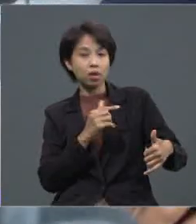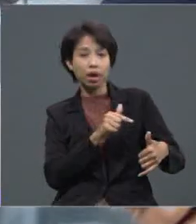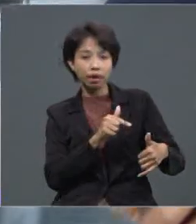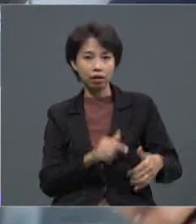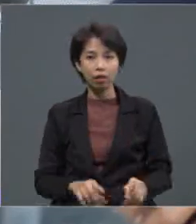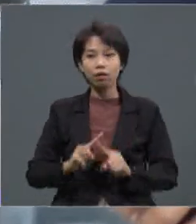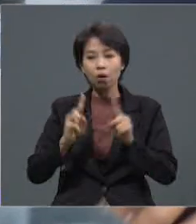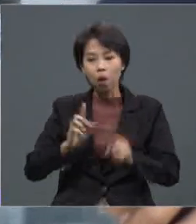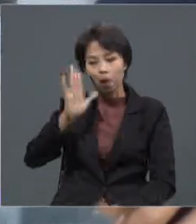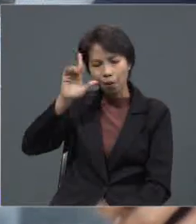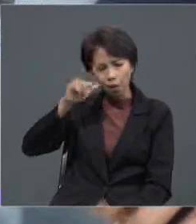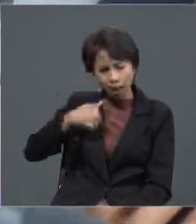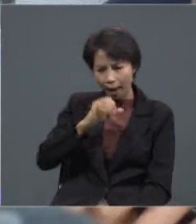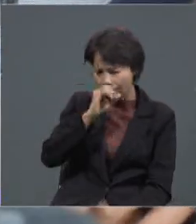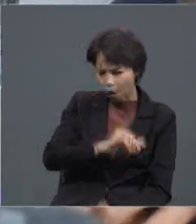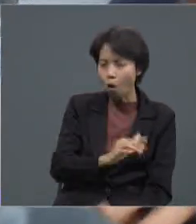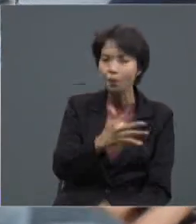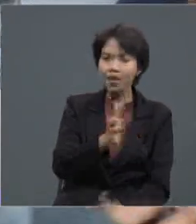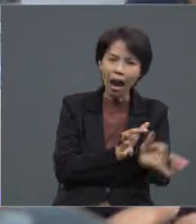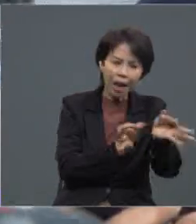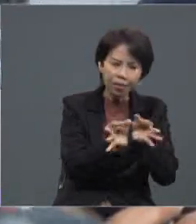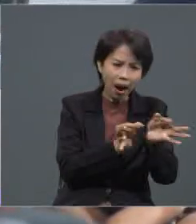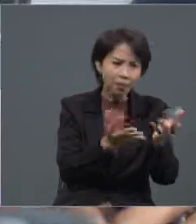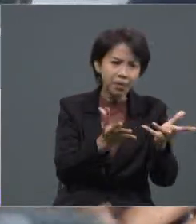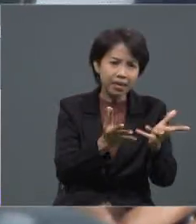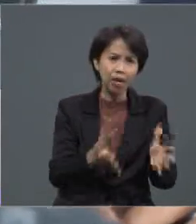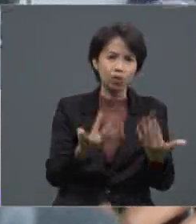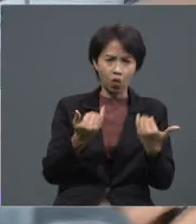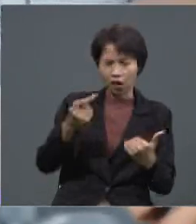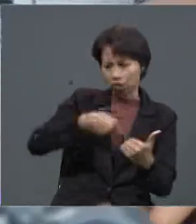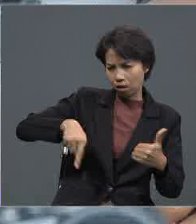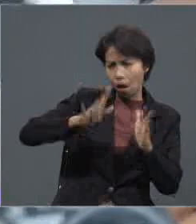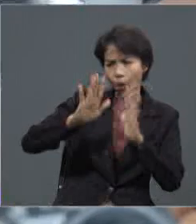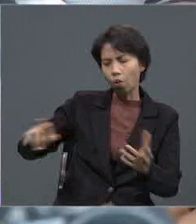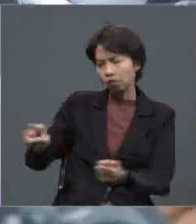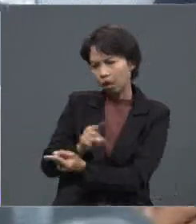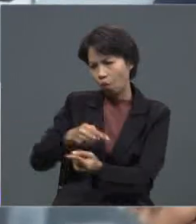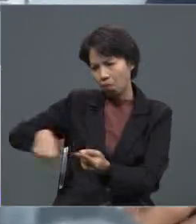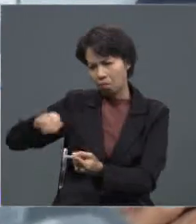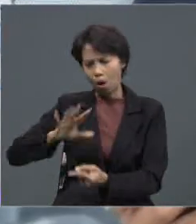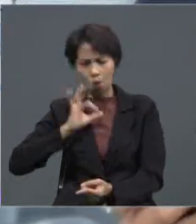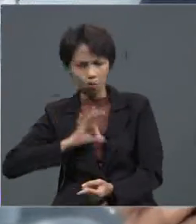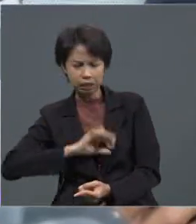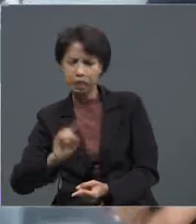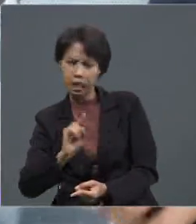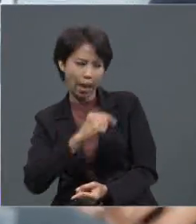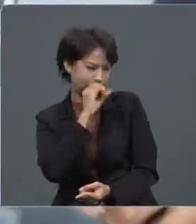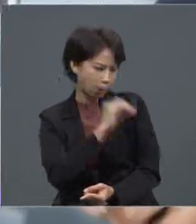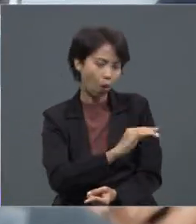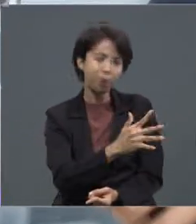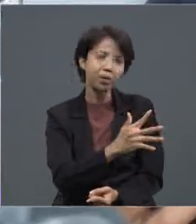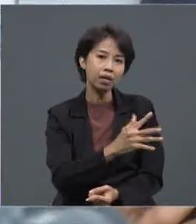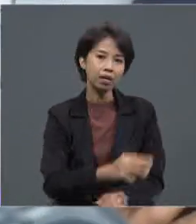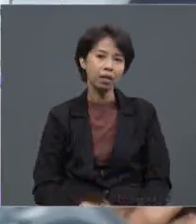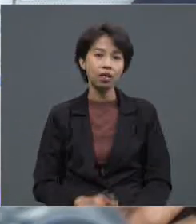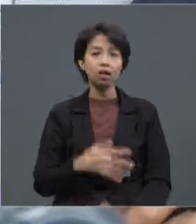พ่อแม่ไม่เคยบอกเขาเนี่ยว่าสังคมตอนนี้ข้างนอกเนี่ยเขารู้สึกกับน้องและก็ครอบครัวเนี่ยอย่างไรเขาจะคิดแค่ว่าจะมี